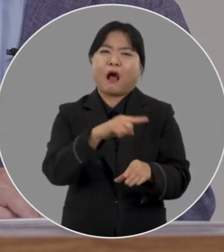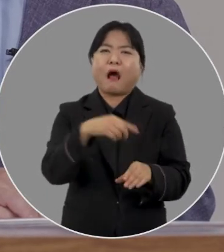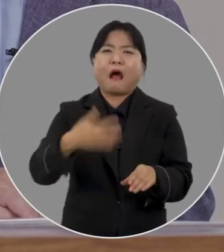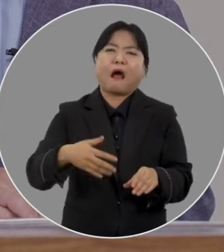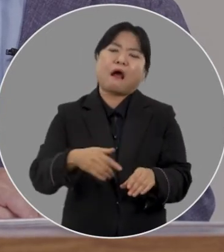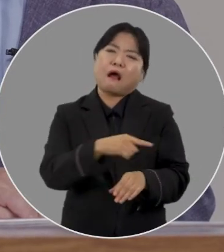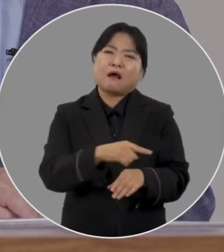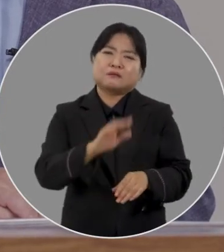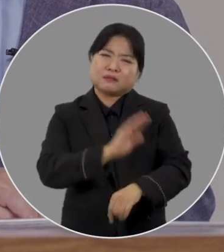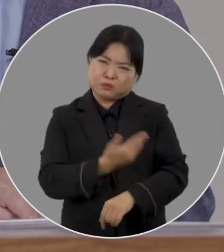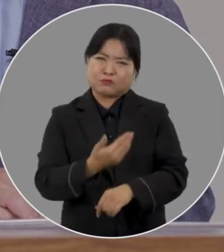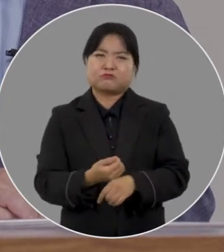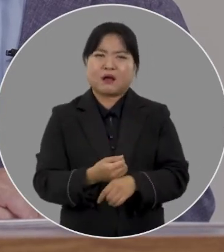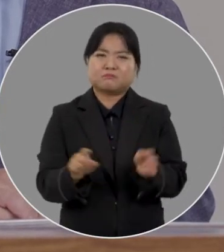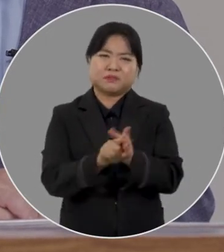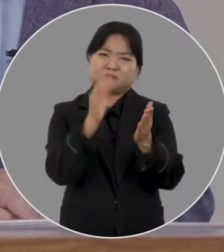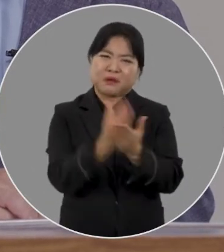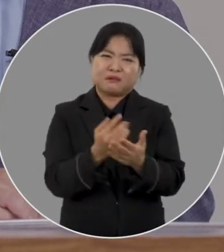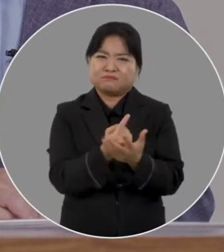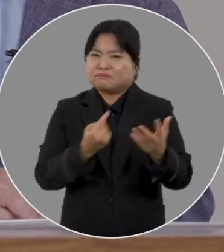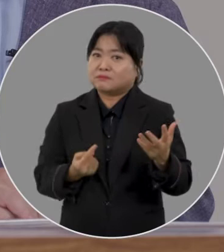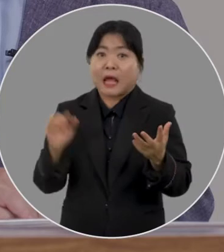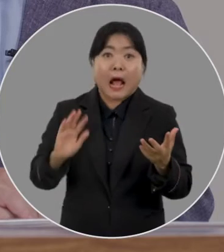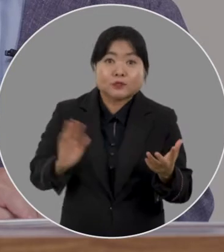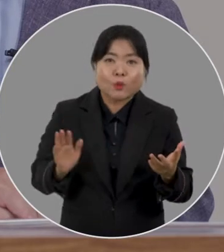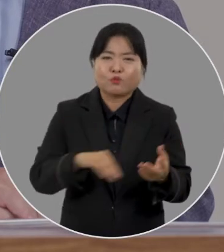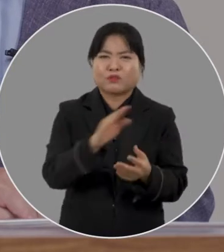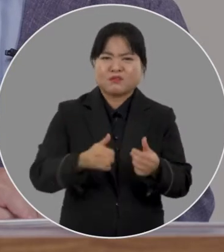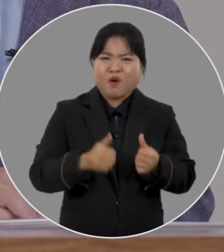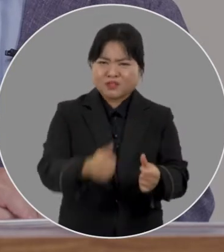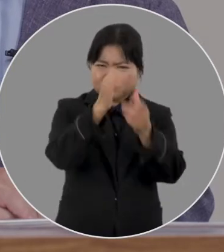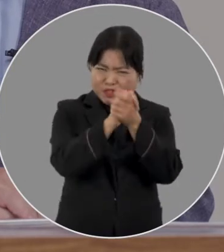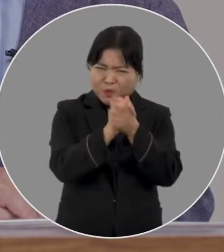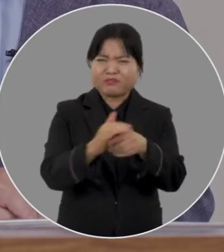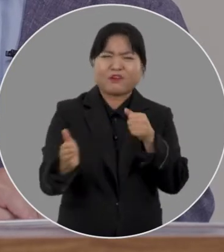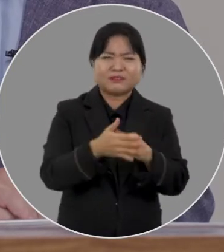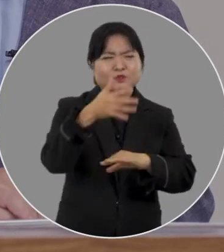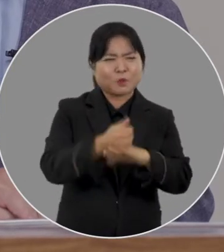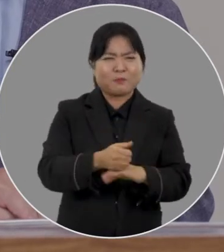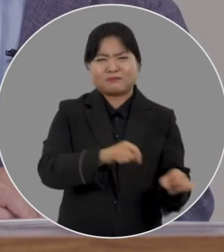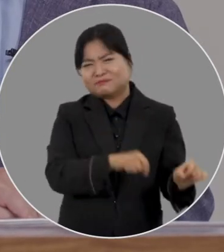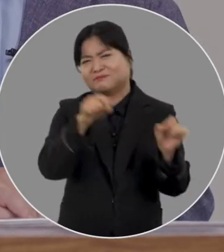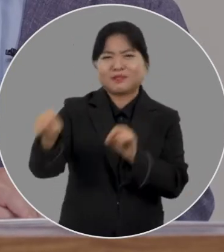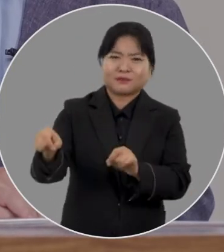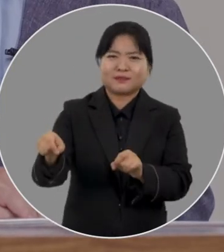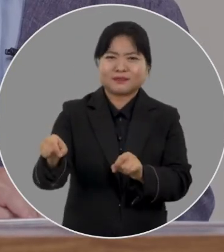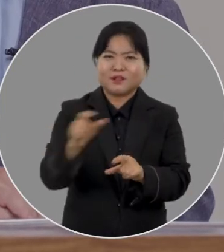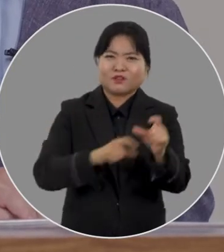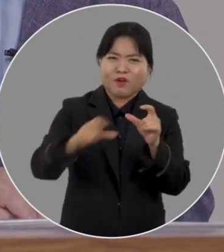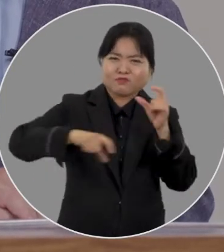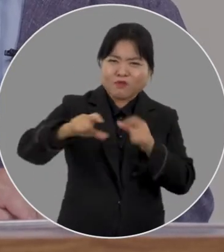이제 잘못됐구나 믿지 말아야지 하는 게 아니고 네. 우리가 열심히 기도를 했더니 종말이 오지 않았구나. 아.